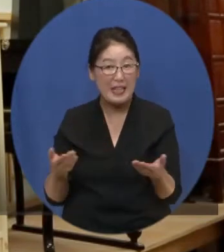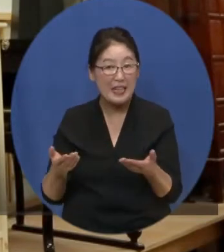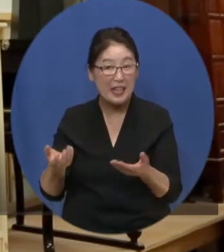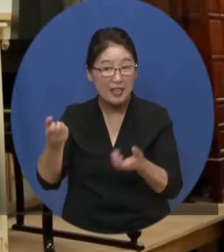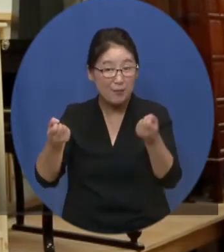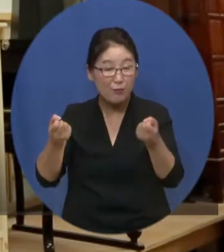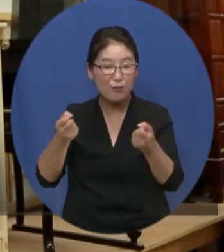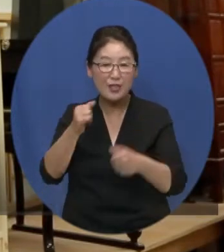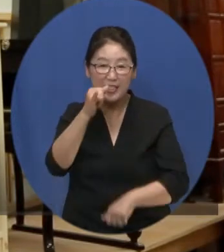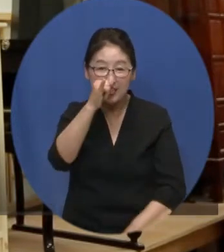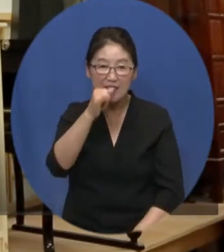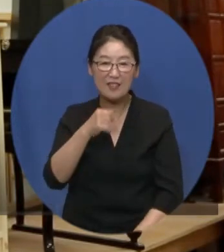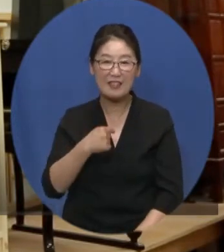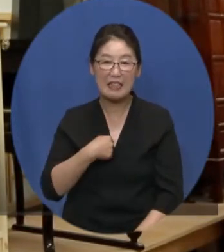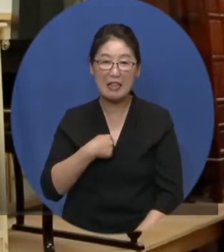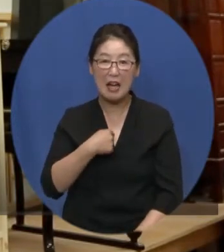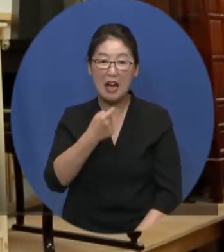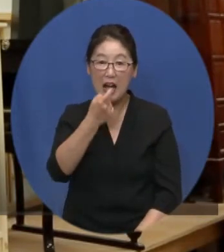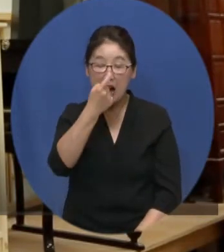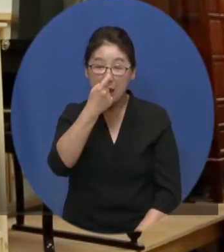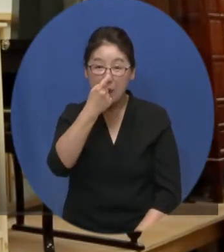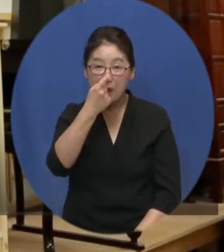투자비 어떤 거죠